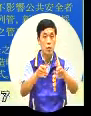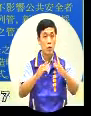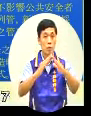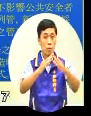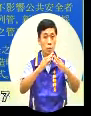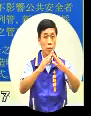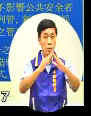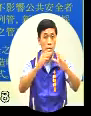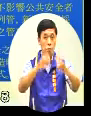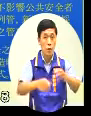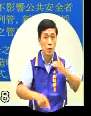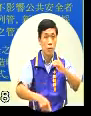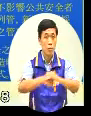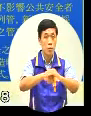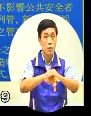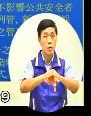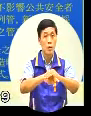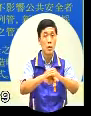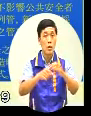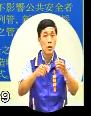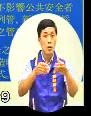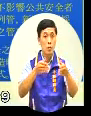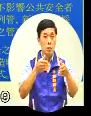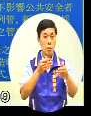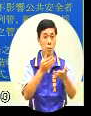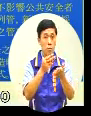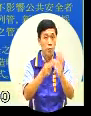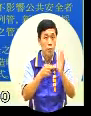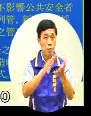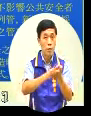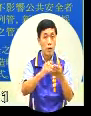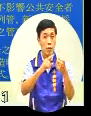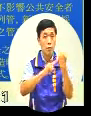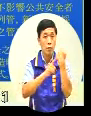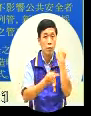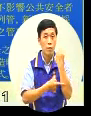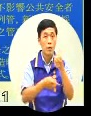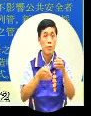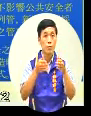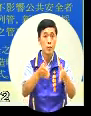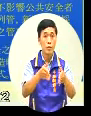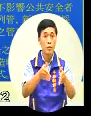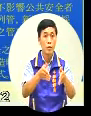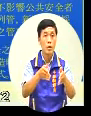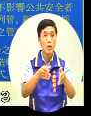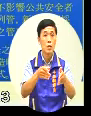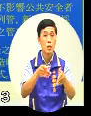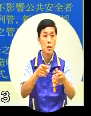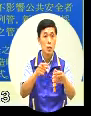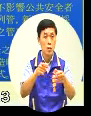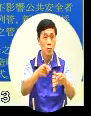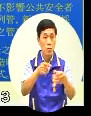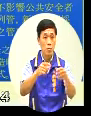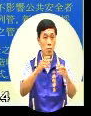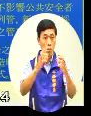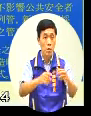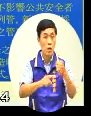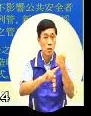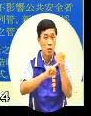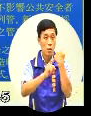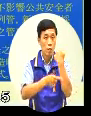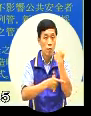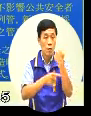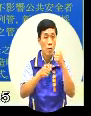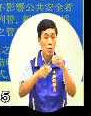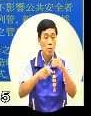有既有存在的违建划分日期，即属既存违建且不影响公